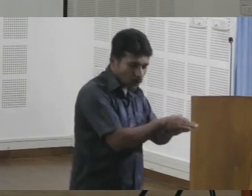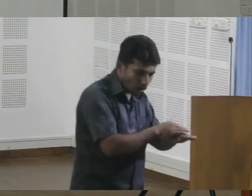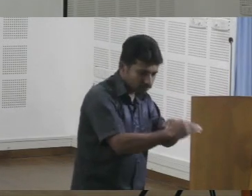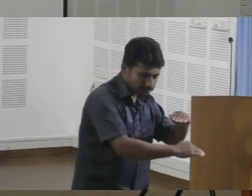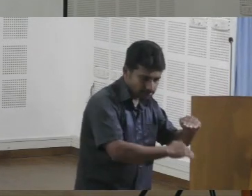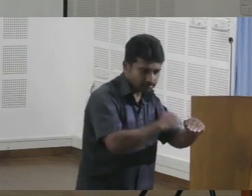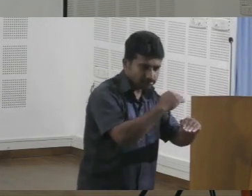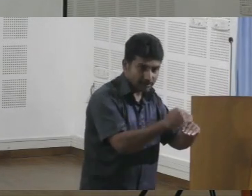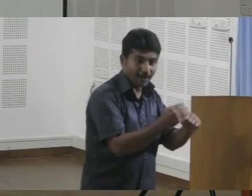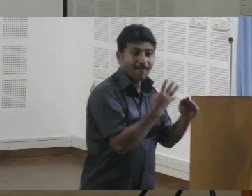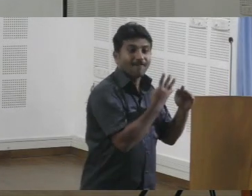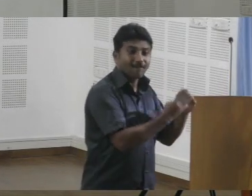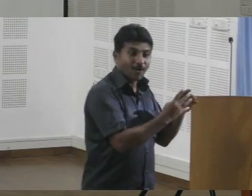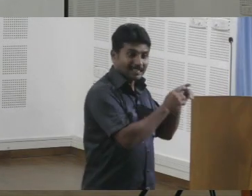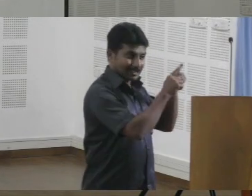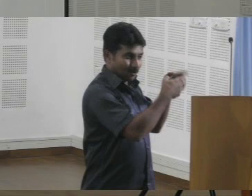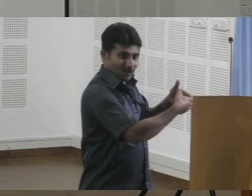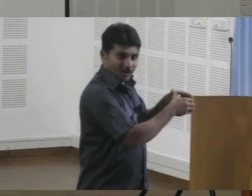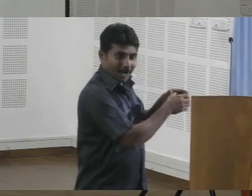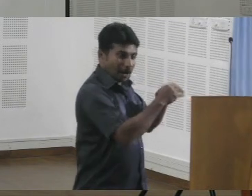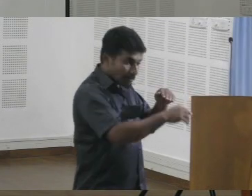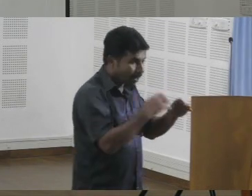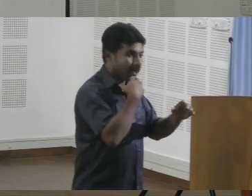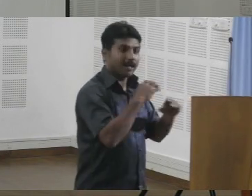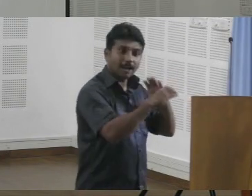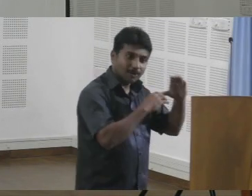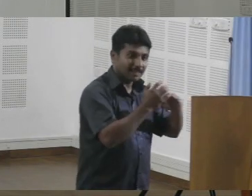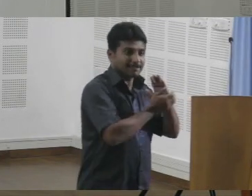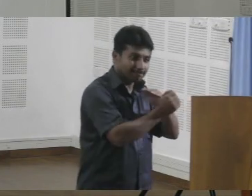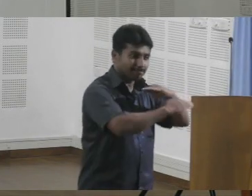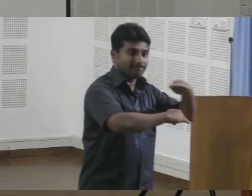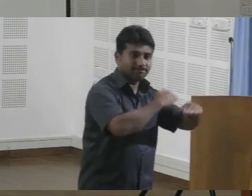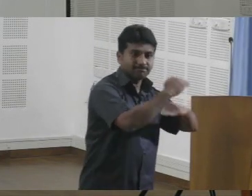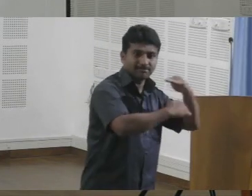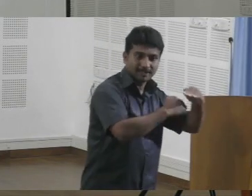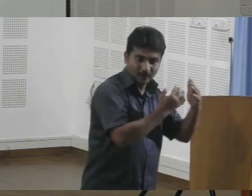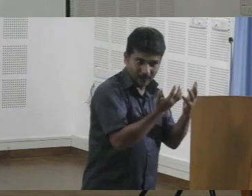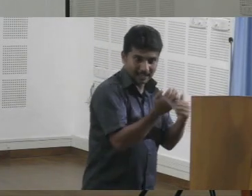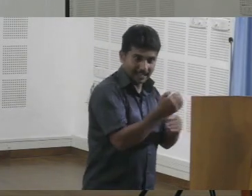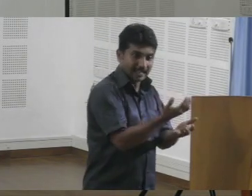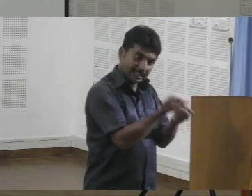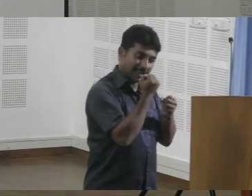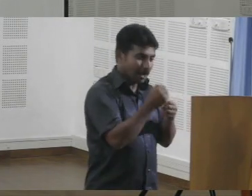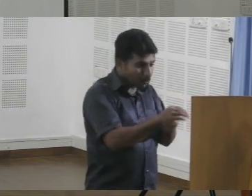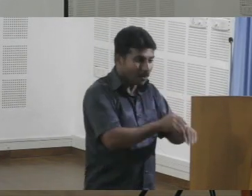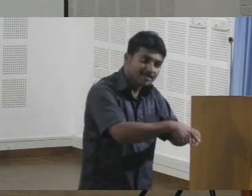ഫേസ് ഓഫ് ടെക്സിൽ എത്തി. അപ്പോഴേക്കും കുറെ കമ്മ്യൂണിക്കേഷൻ സ്കിൽസ് ഡെവലപ്പായി, ഒരുപാട് കാര്യങ്ങൾ അവർ ചെയ്യാൻ